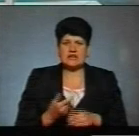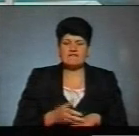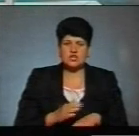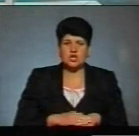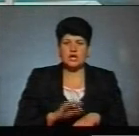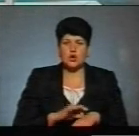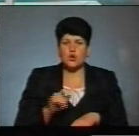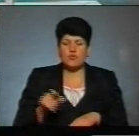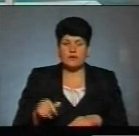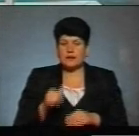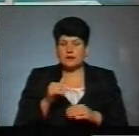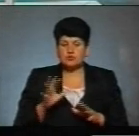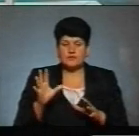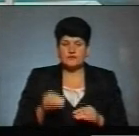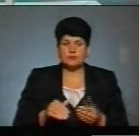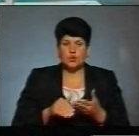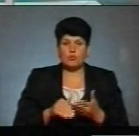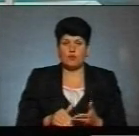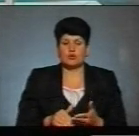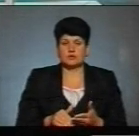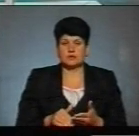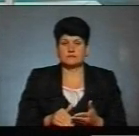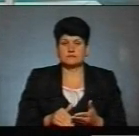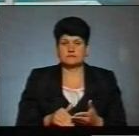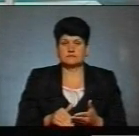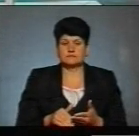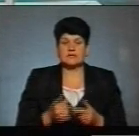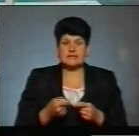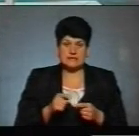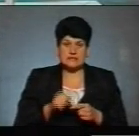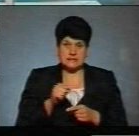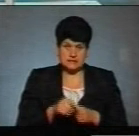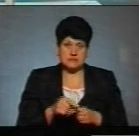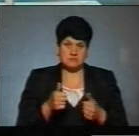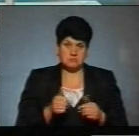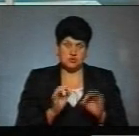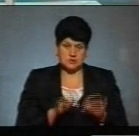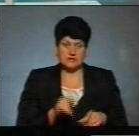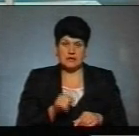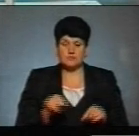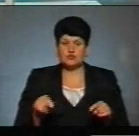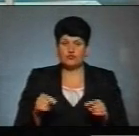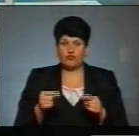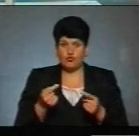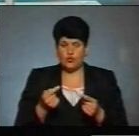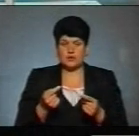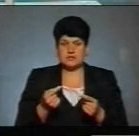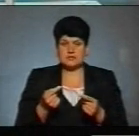яким реально неможливо допомогти. От і ця методика позитивна. Там створюється